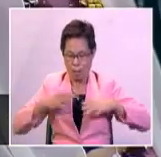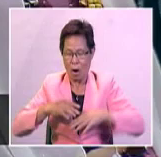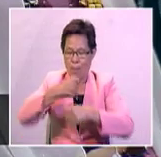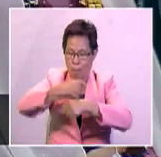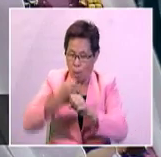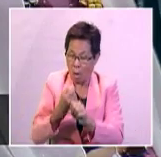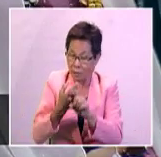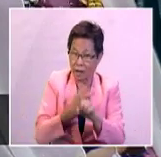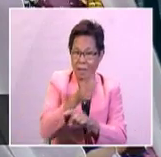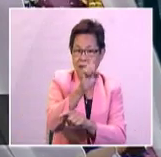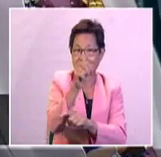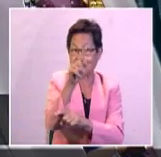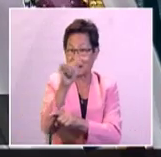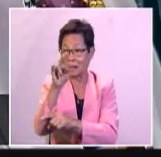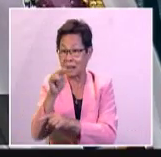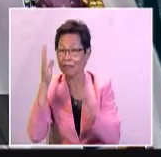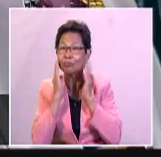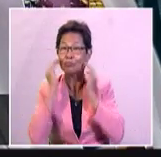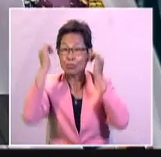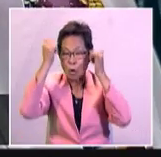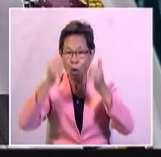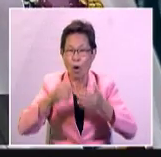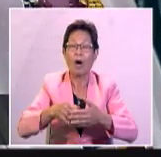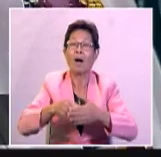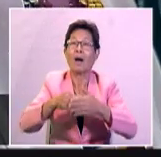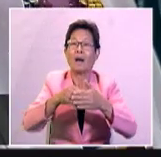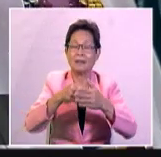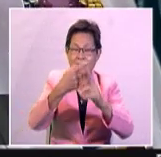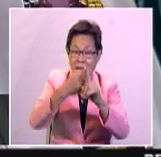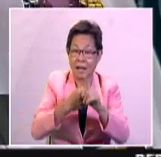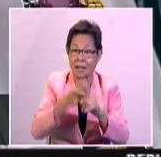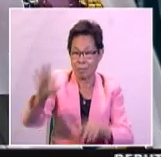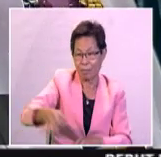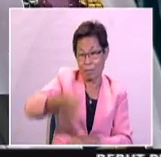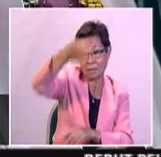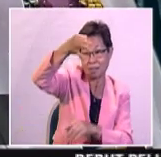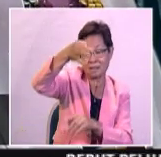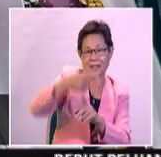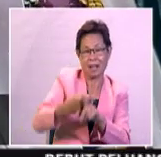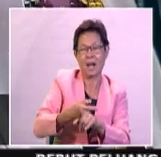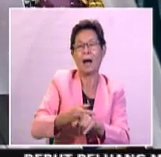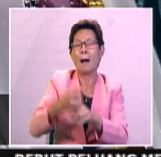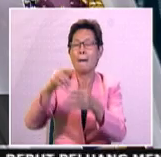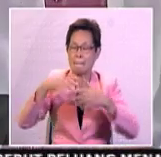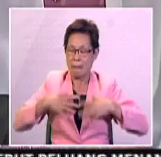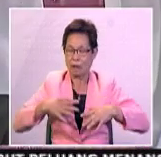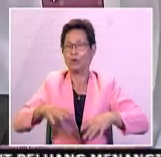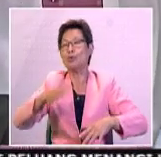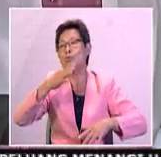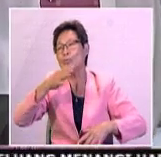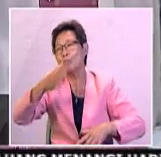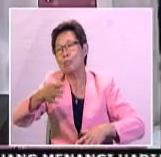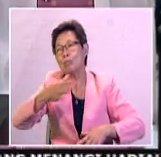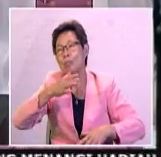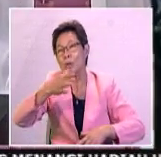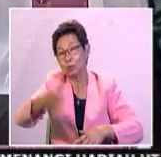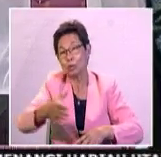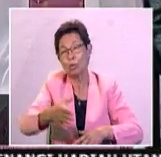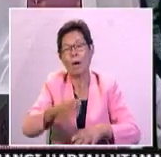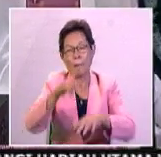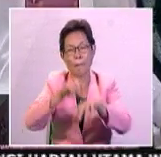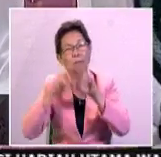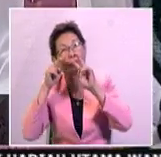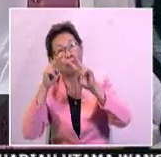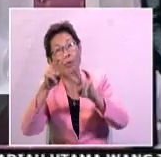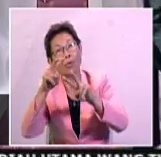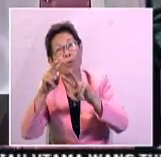diperbuat daripada satin Dutch bersulaman Render Perancis itu merupakan persalinan bondanya Tunku Azizah ketika menyaksikan